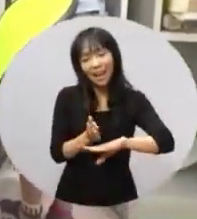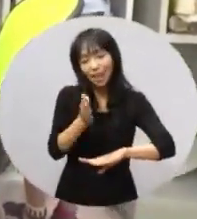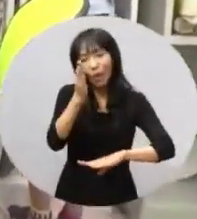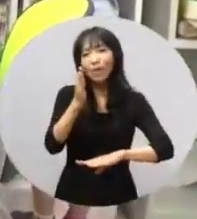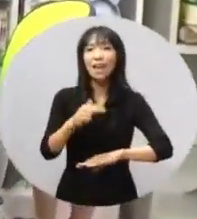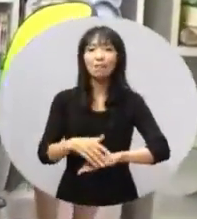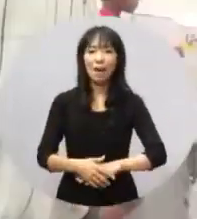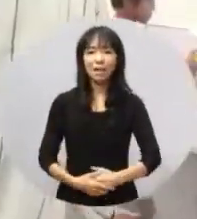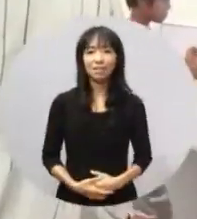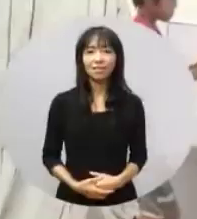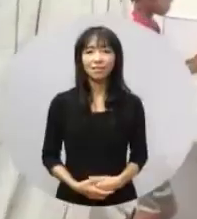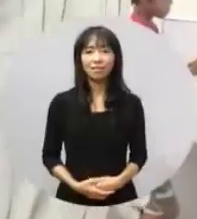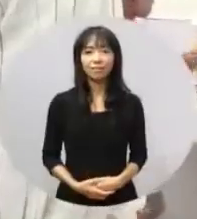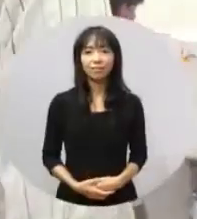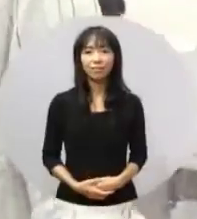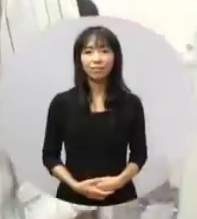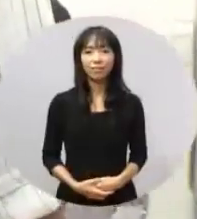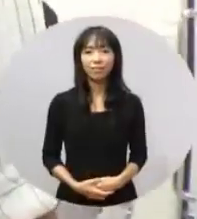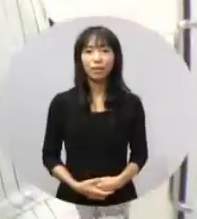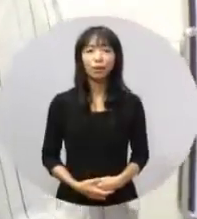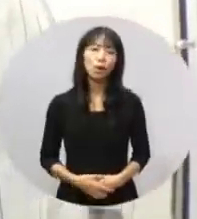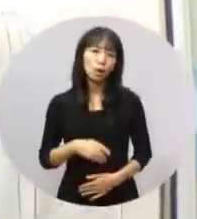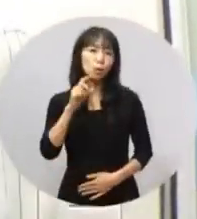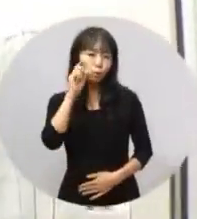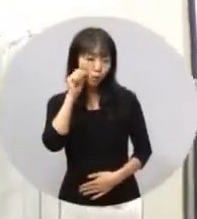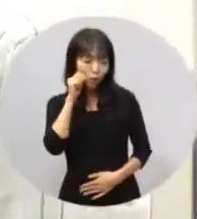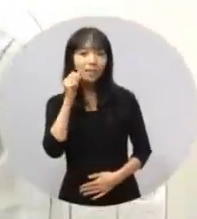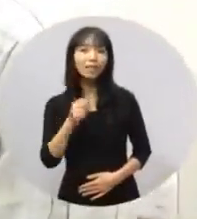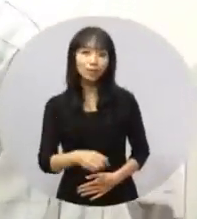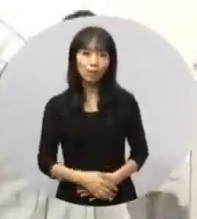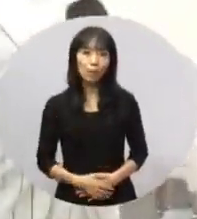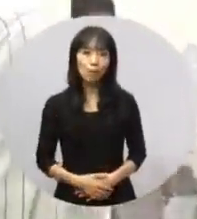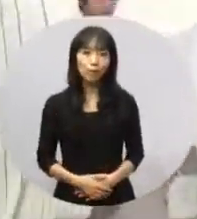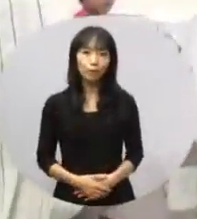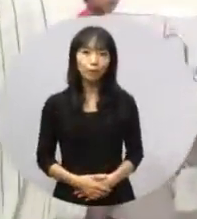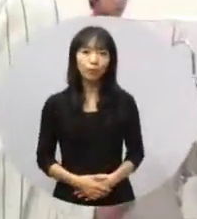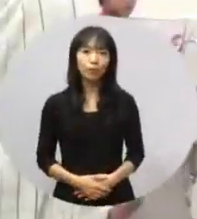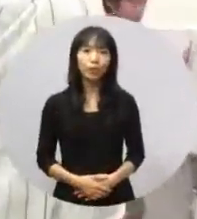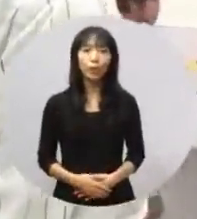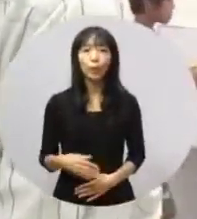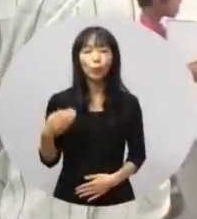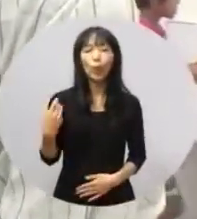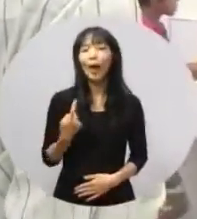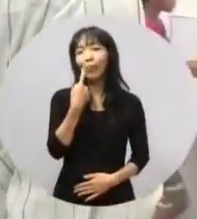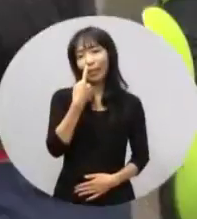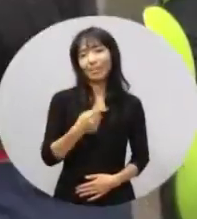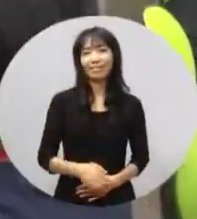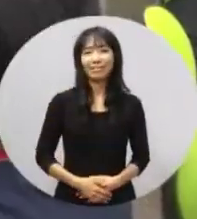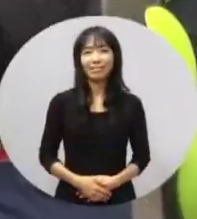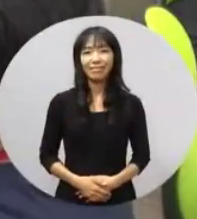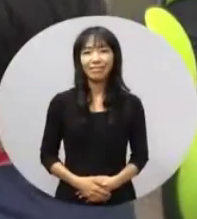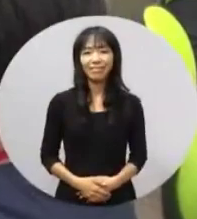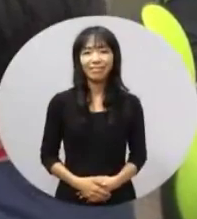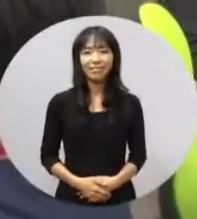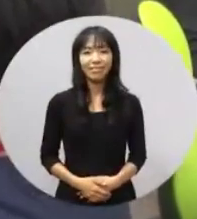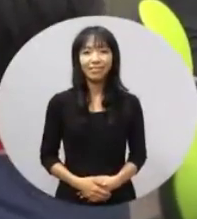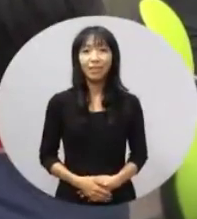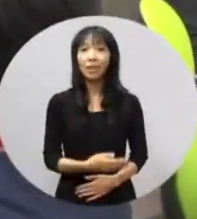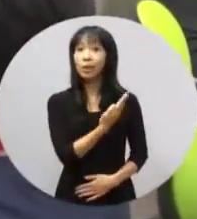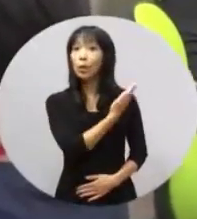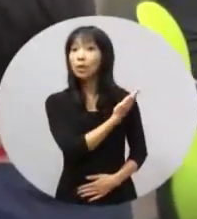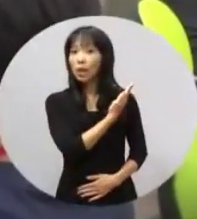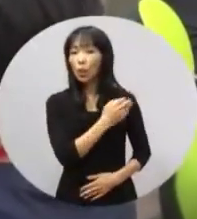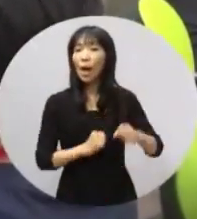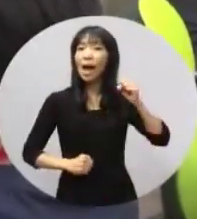持っていません安くないですか空援助ことはにはからなるんここに付けを